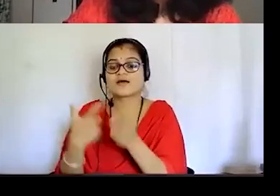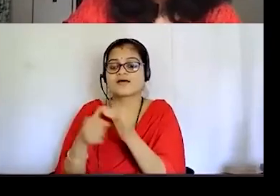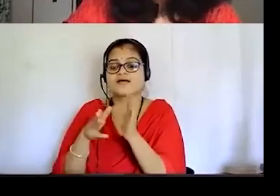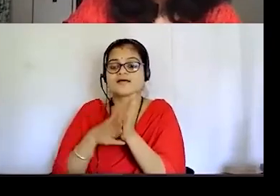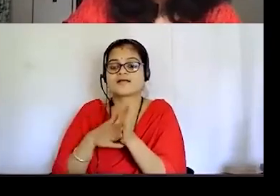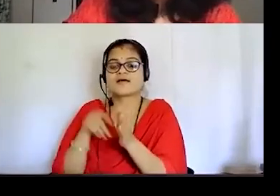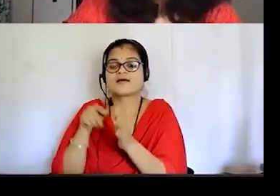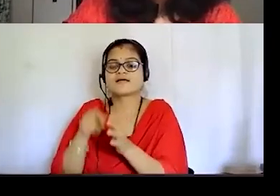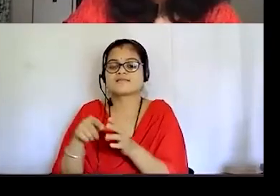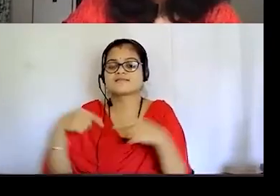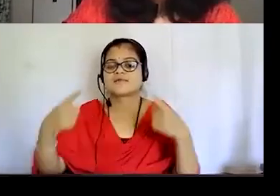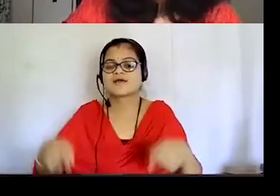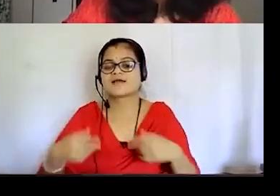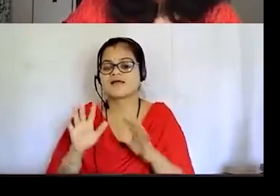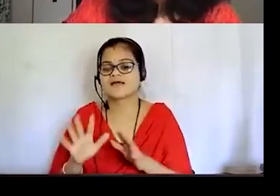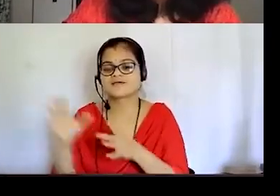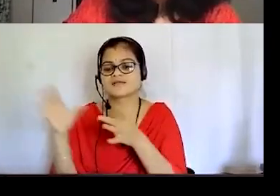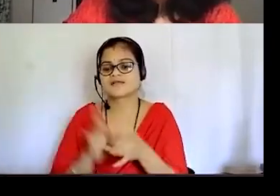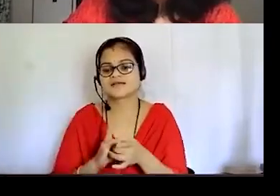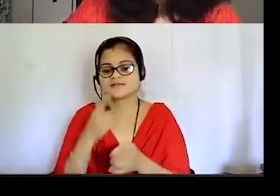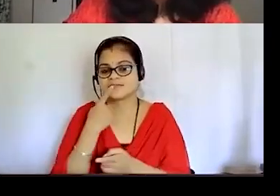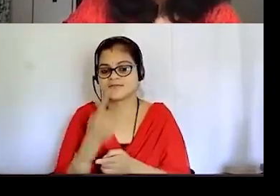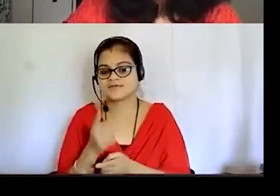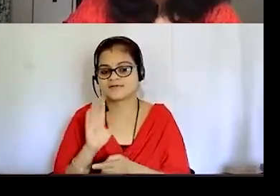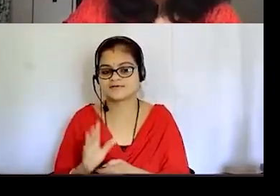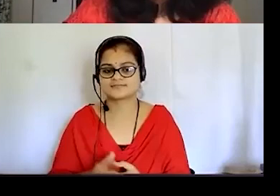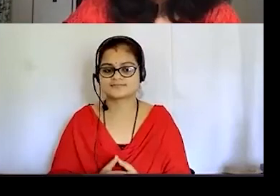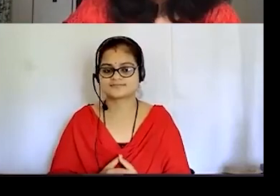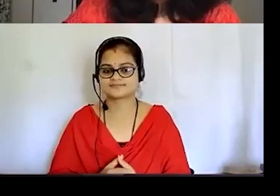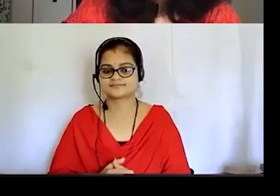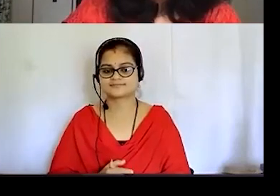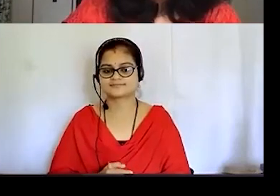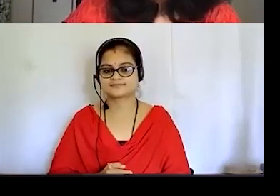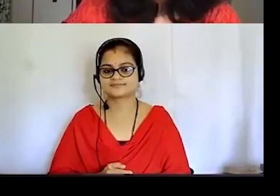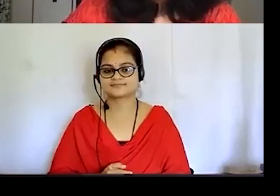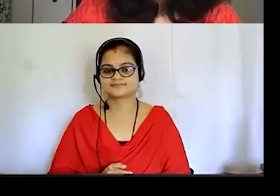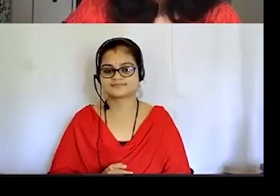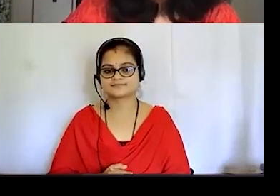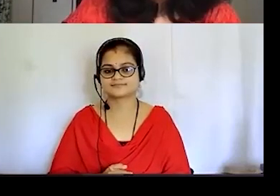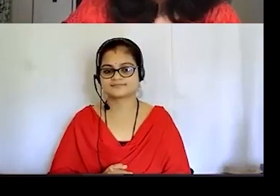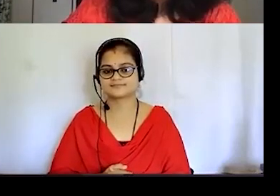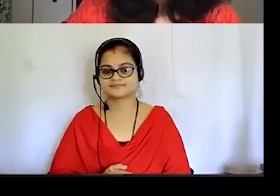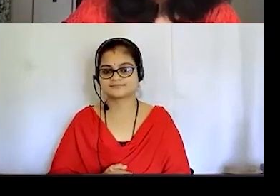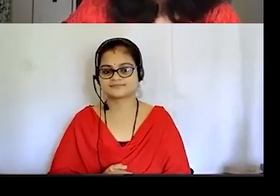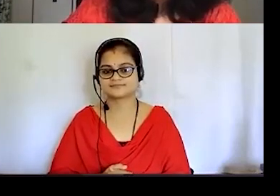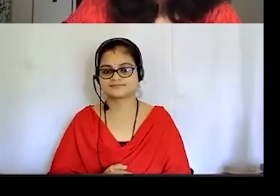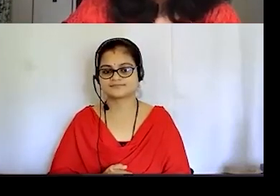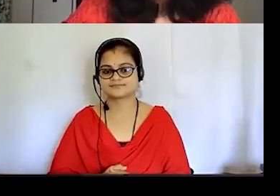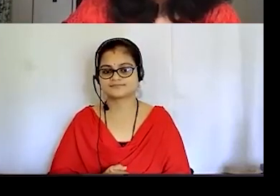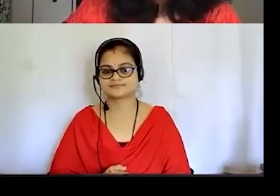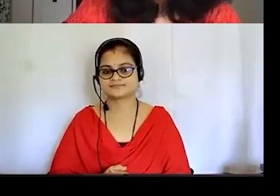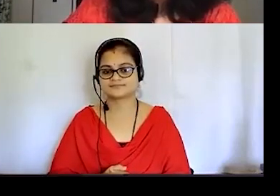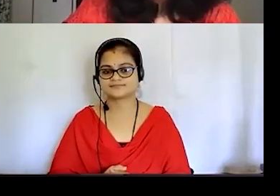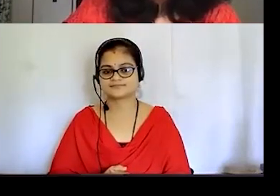गाड़ी वाले जरा हौले हौले गाड़ी हाको मेरे राम गाड़ी वाले